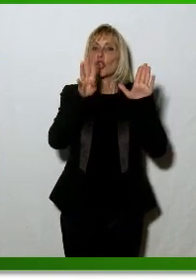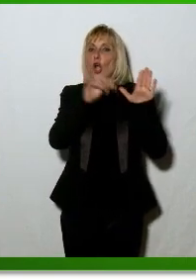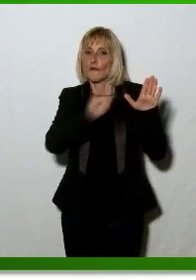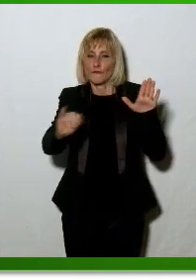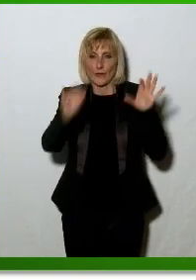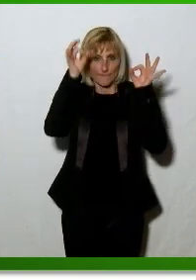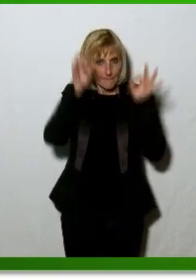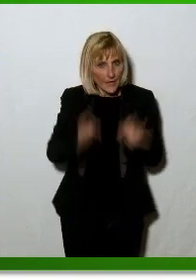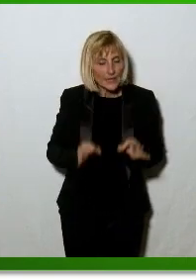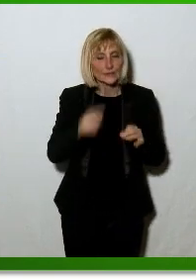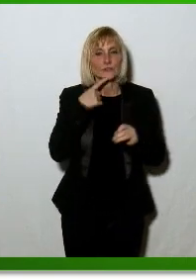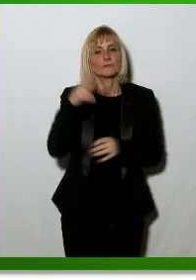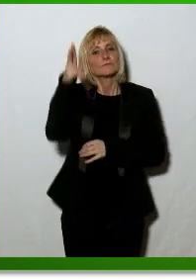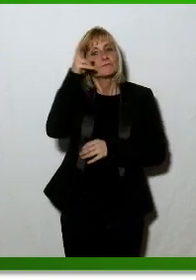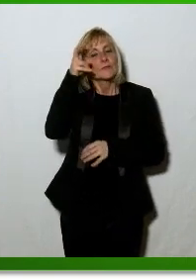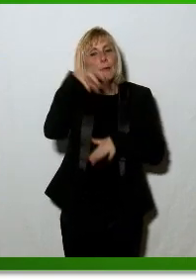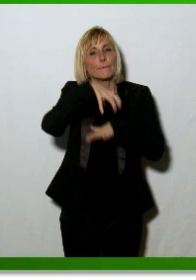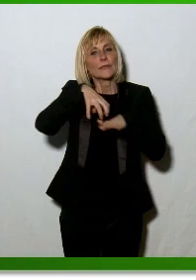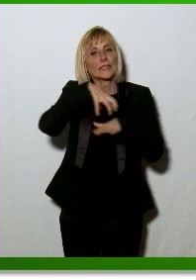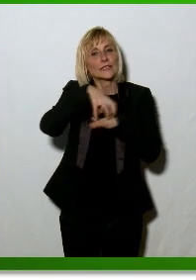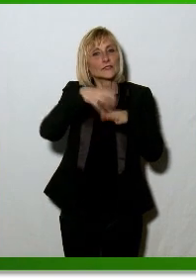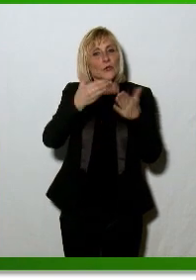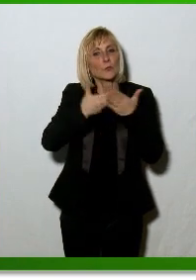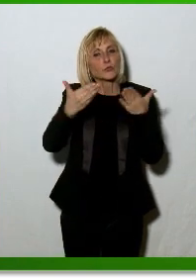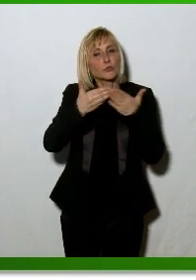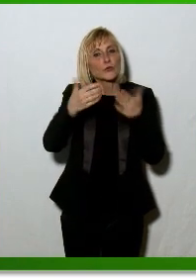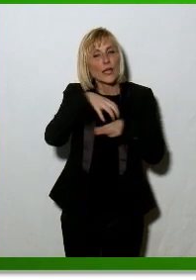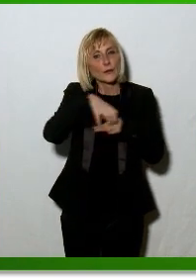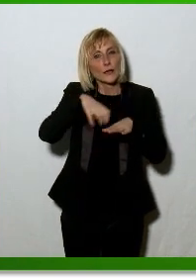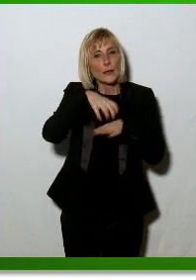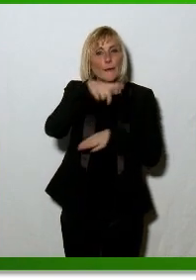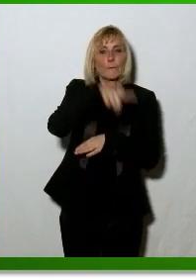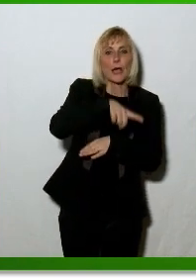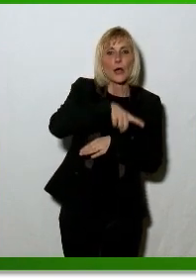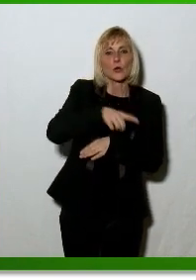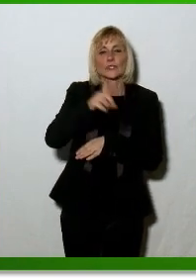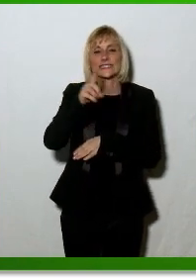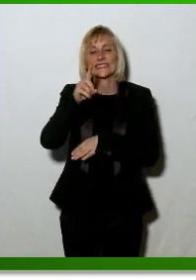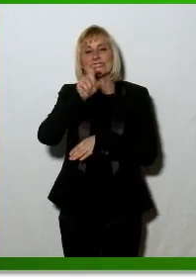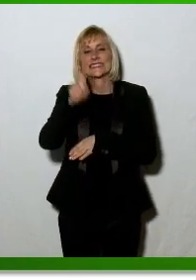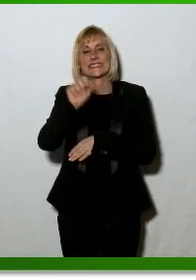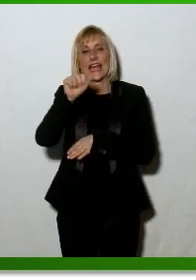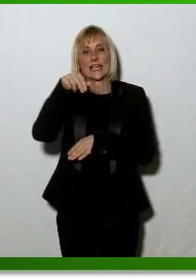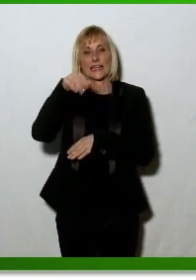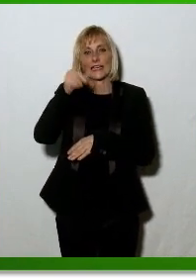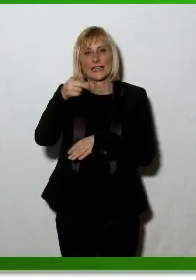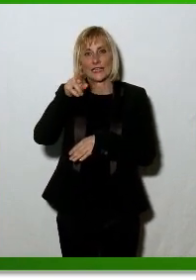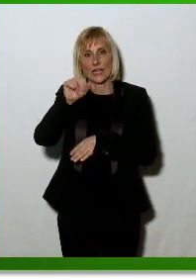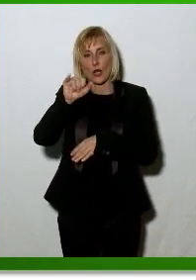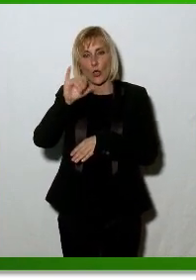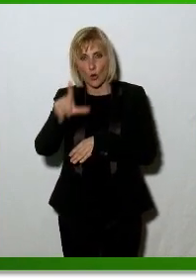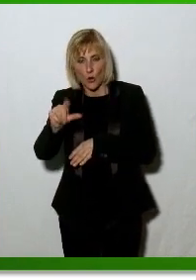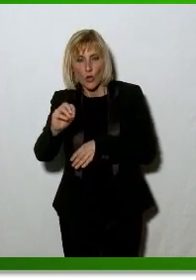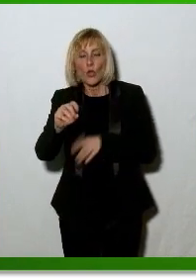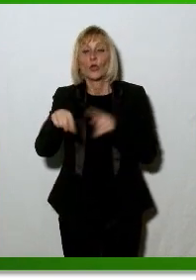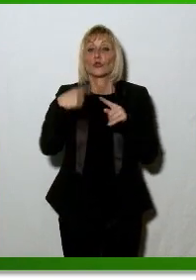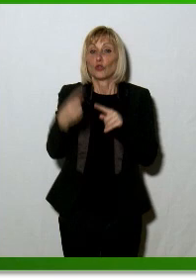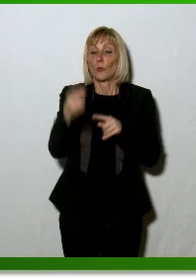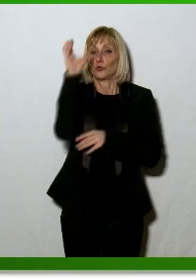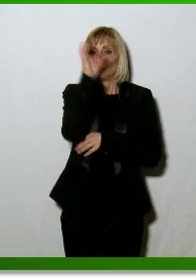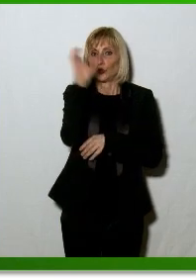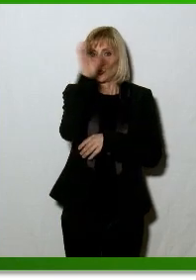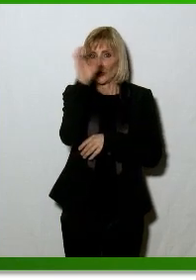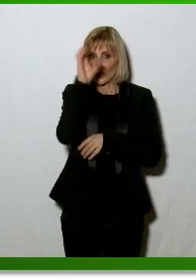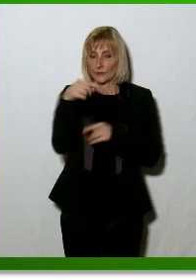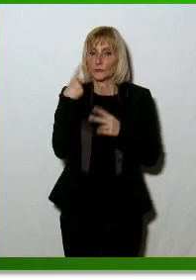9:30 ascoltando il ministro per la pubblica amministrazione Paolo zangrillo a seguire il Panel sul turismo dove faremo